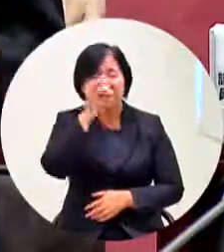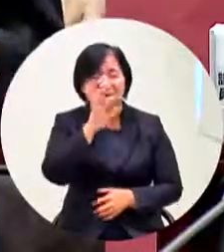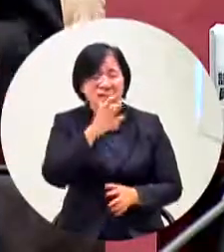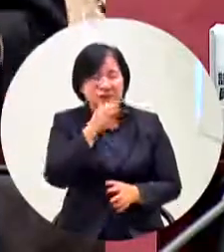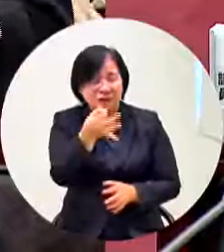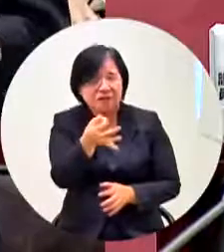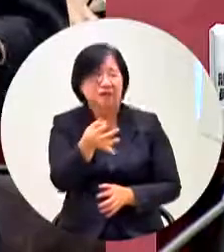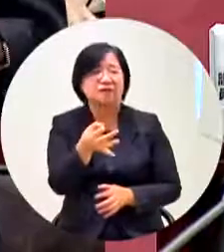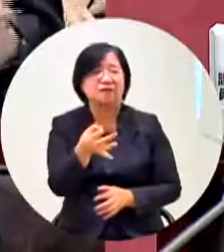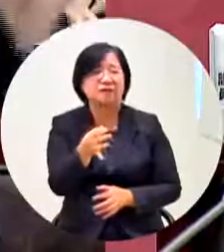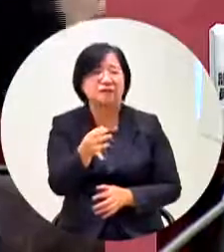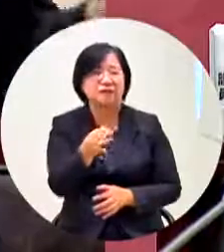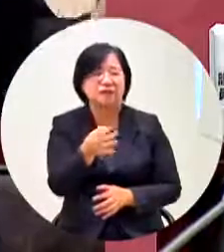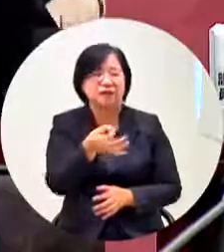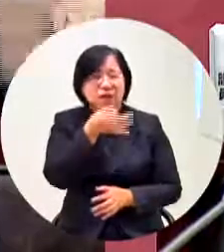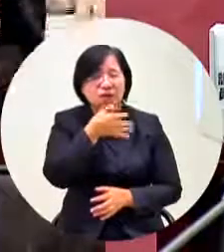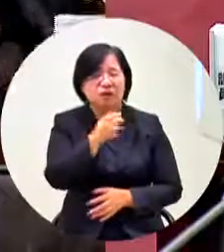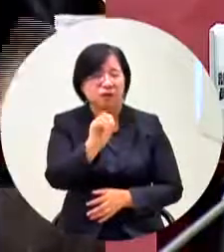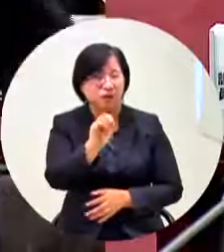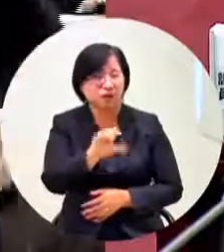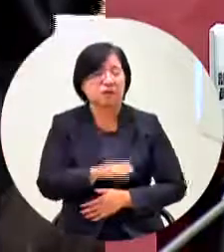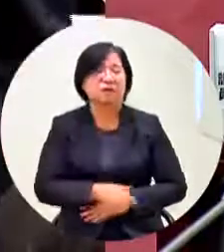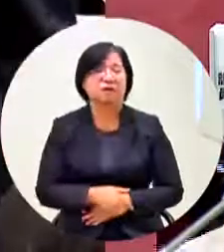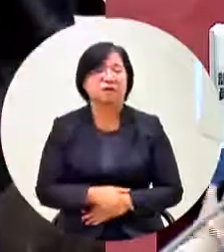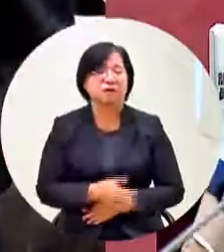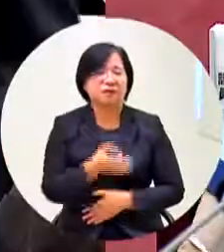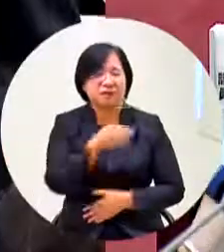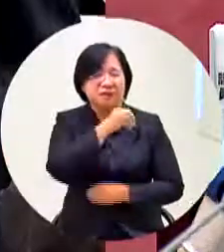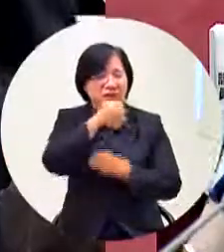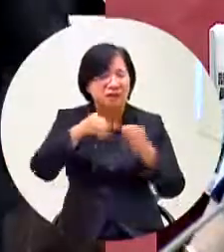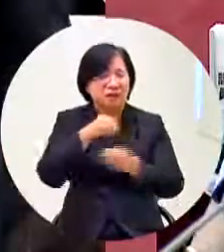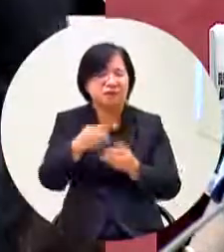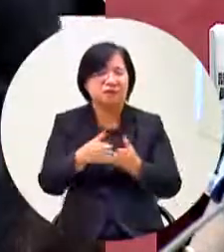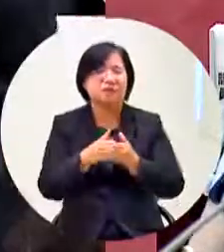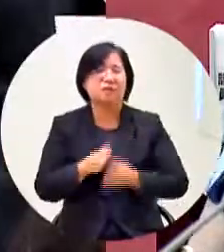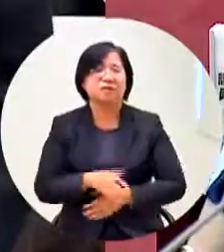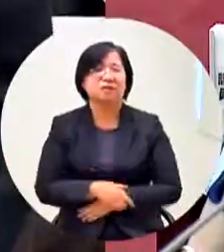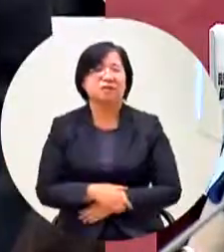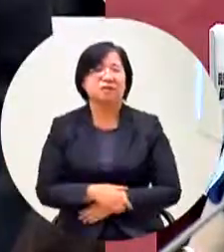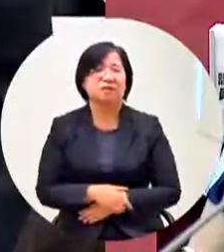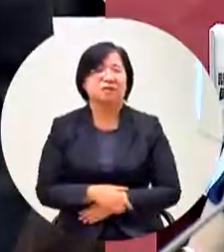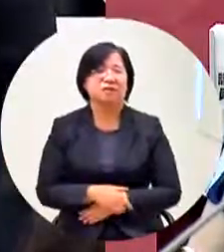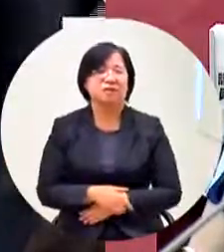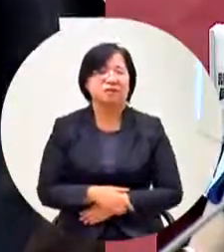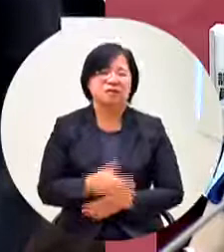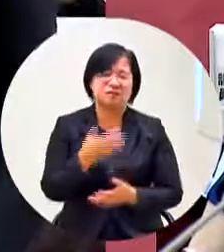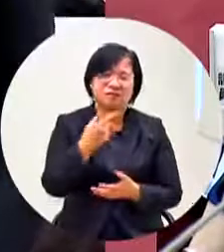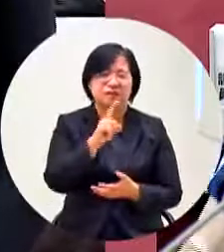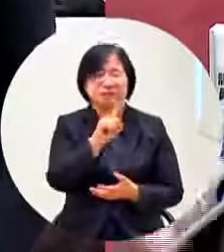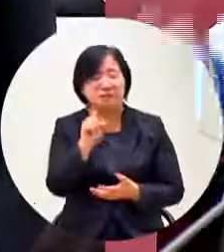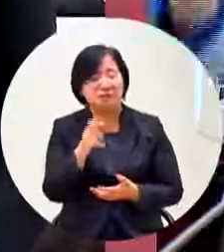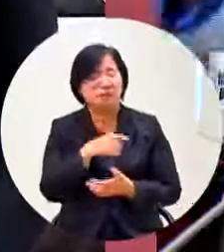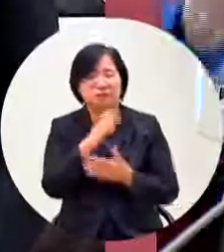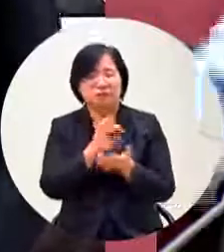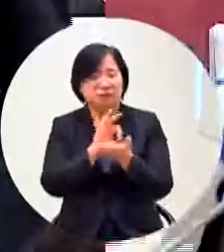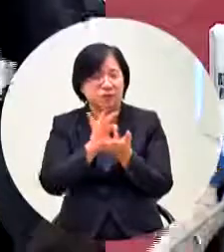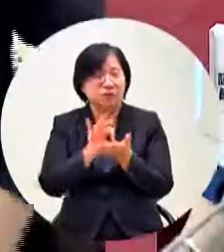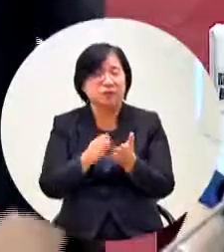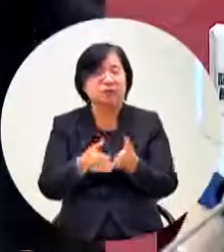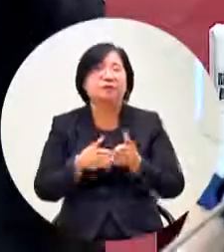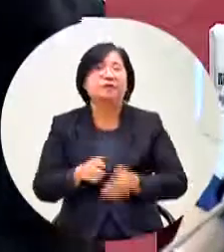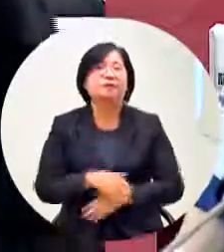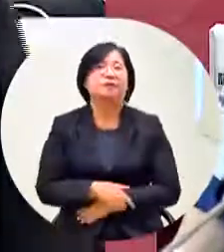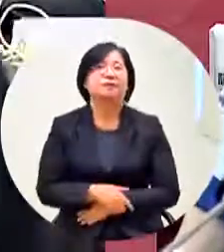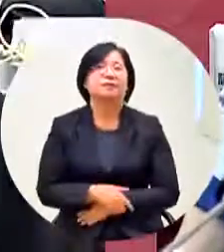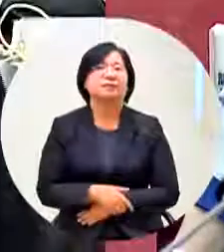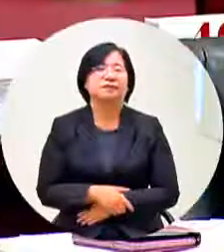要财力。要斟酌，柴米油盐酱醋茶什么都是要啊，都是要钱的啊。哦，所以 市长好，你请坐了。对，我你